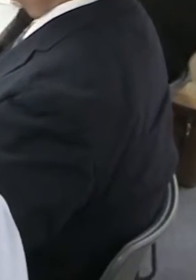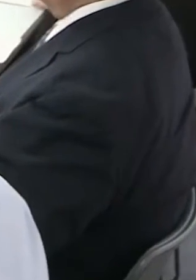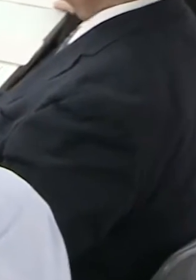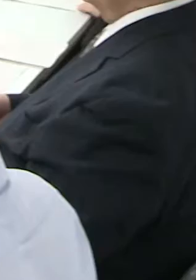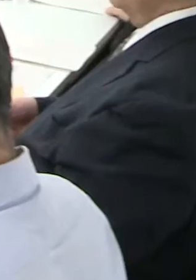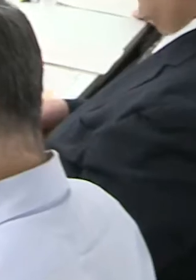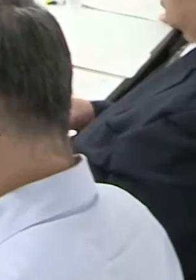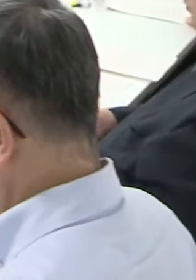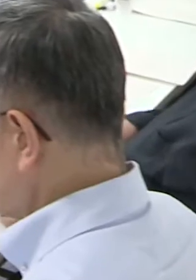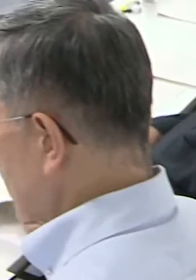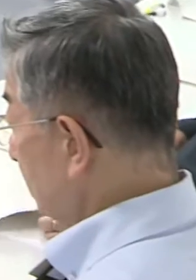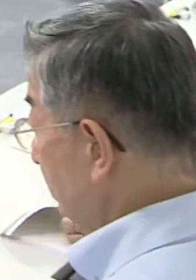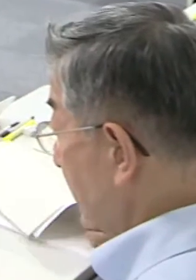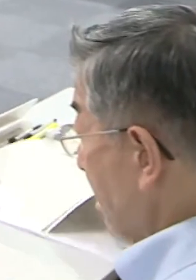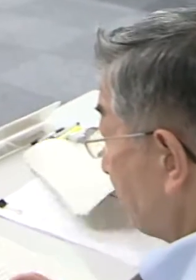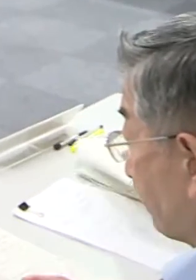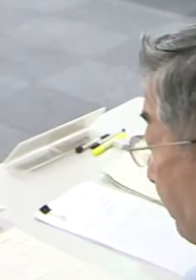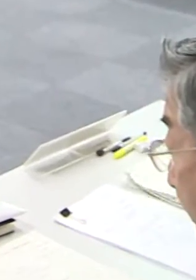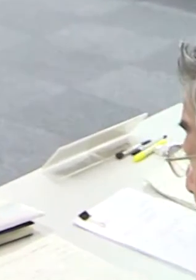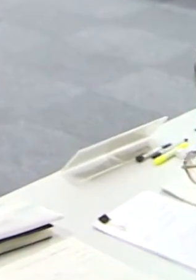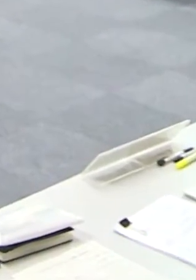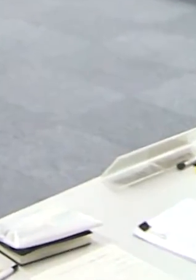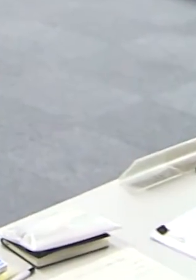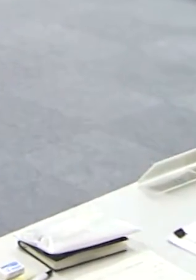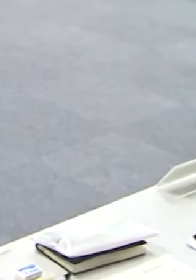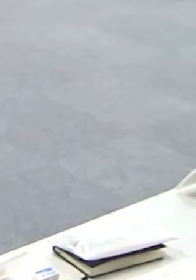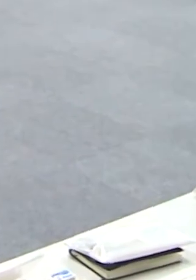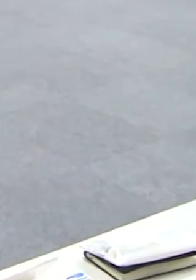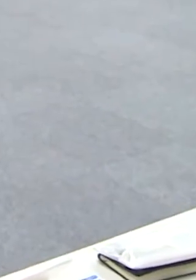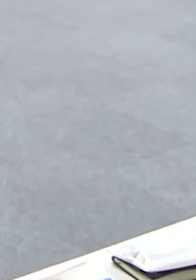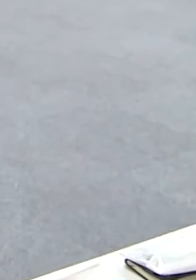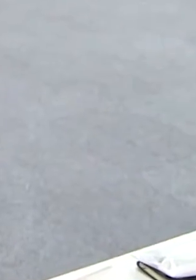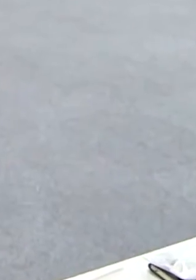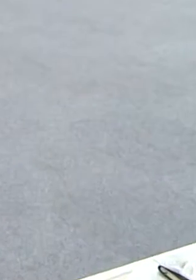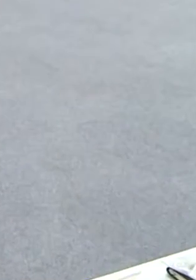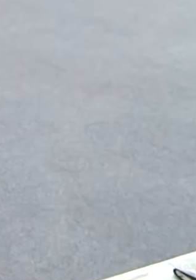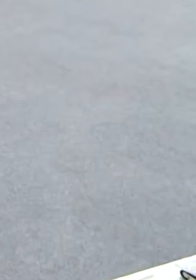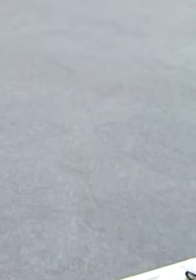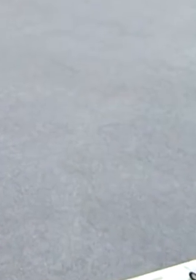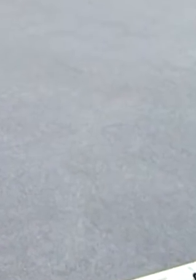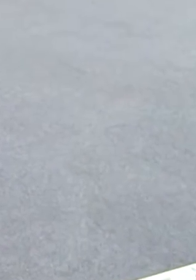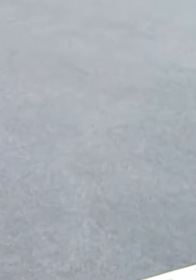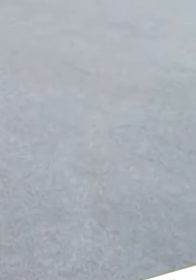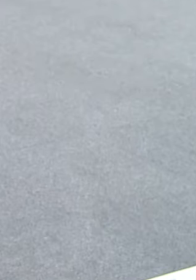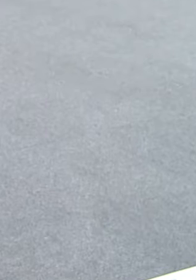5月29日、スクールプロジェクト支援事業の選定会議が開かれました。